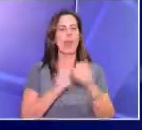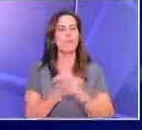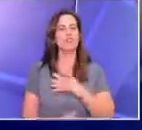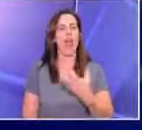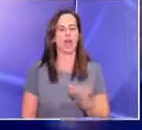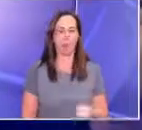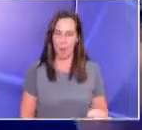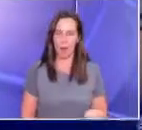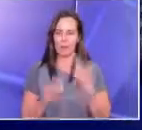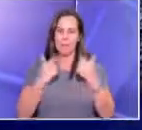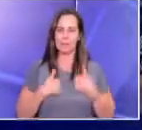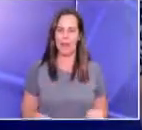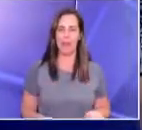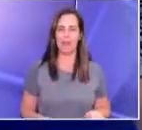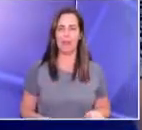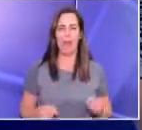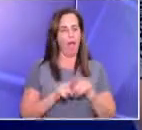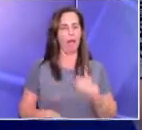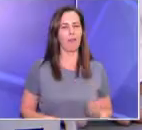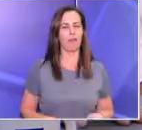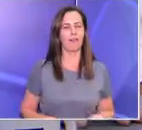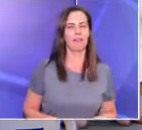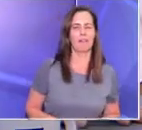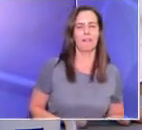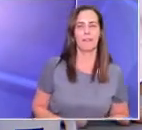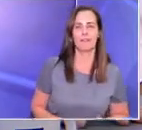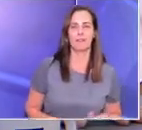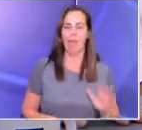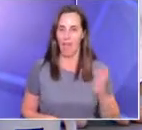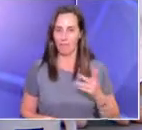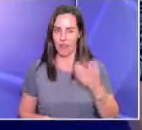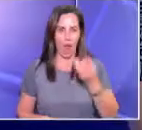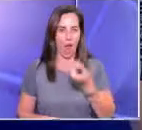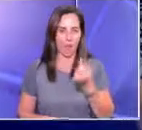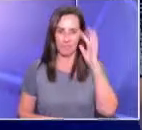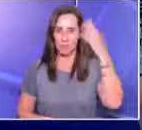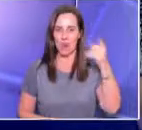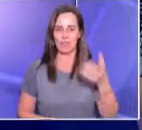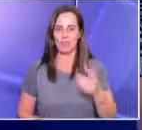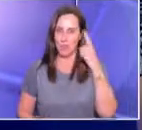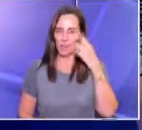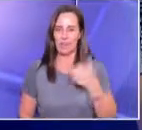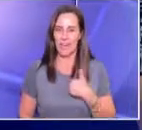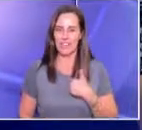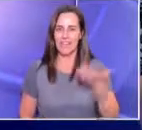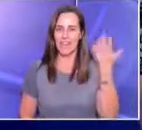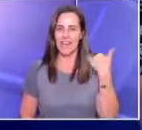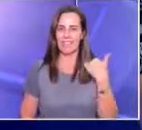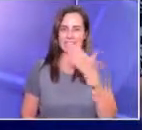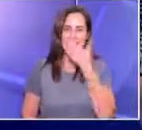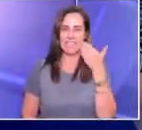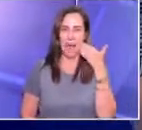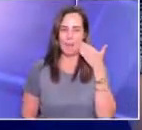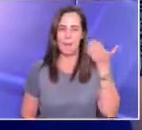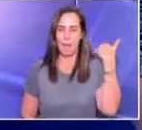של טייקונים? תסביר לי את זה, אחי. סיר הבשר משגע אותך? תכף אנחנו נסביר. אתה יודע שאני הייתי צם